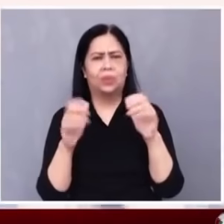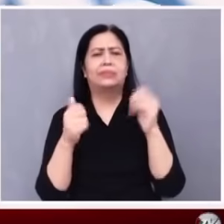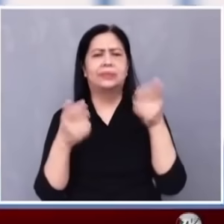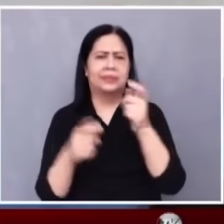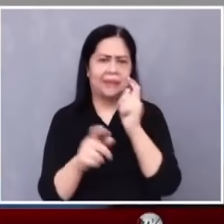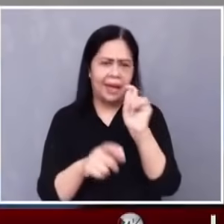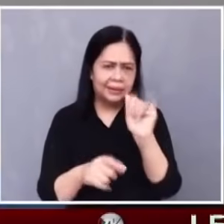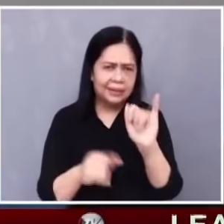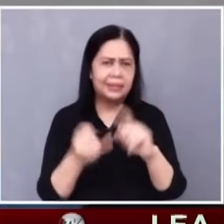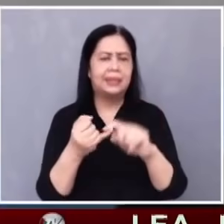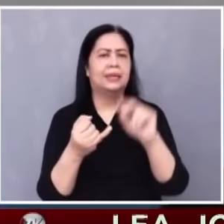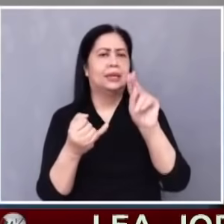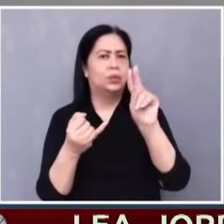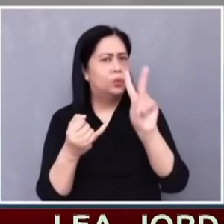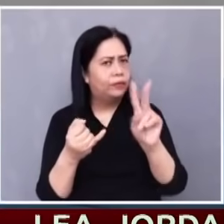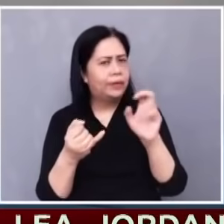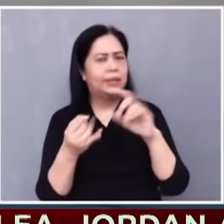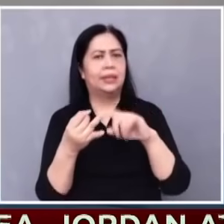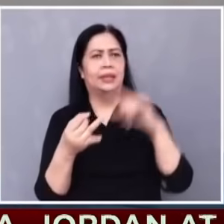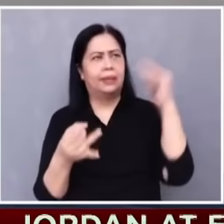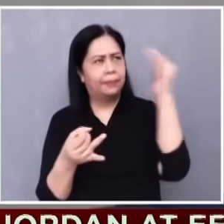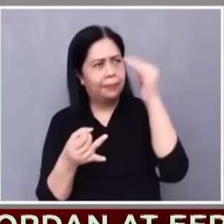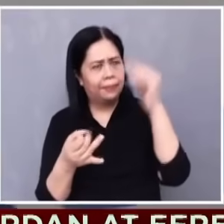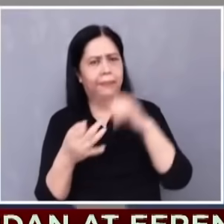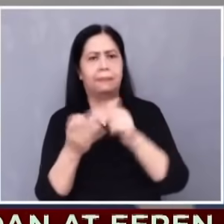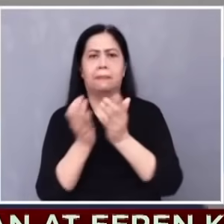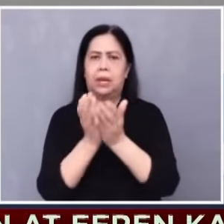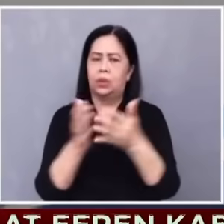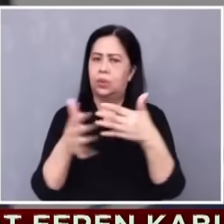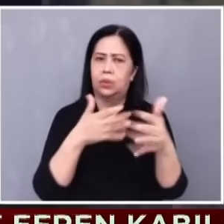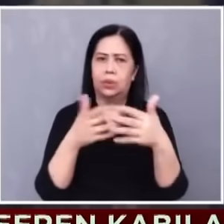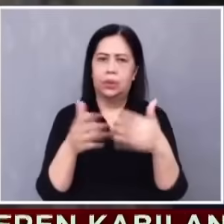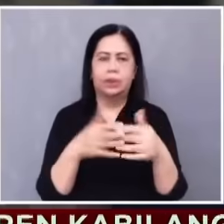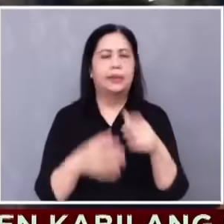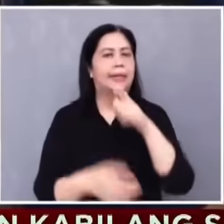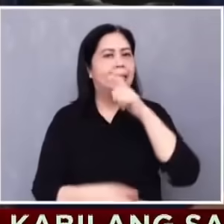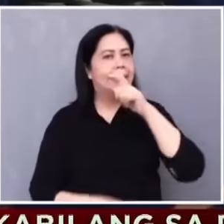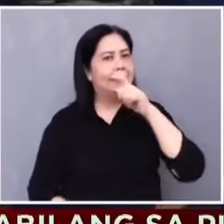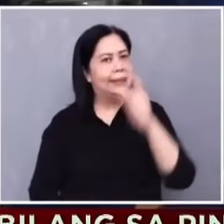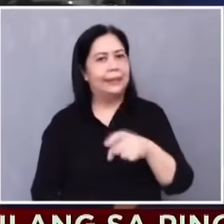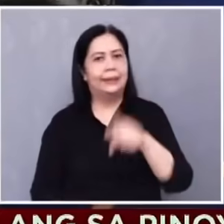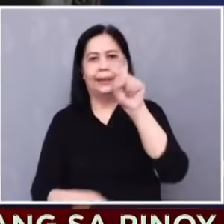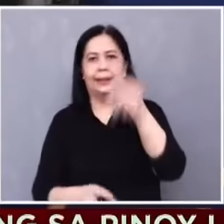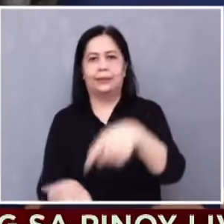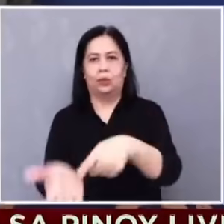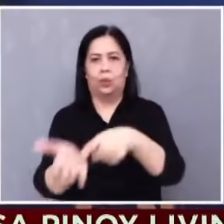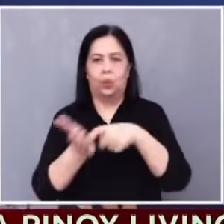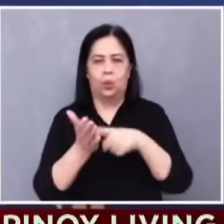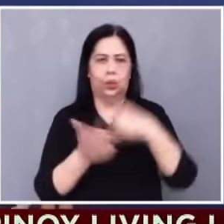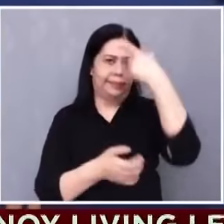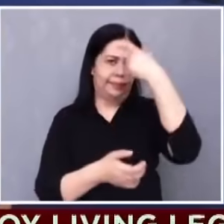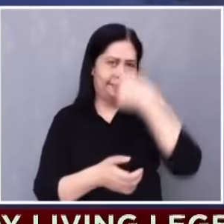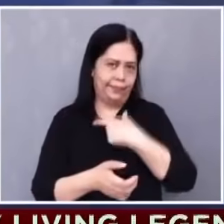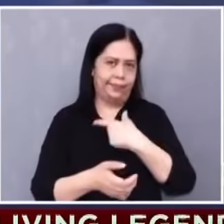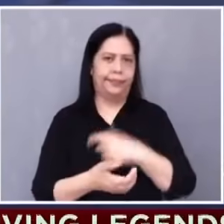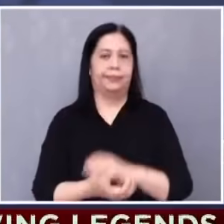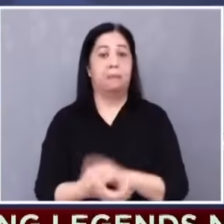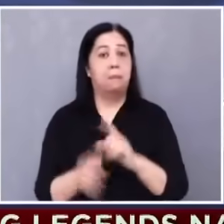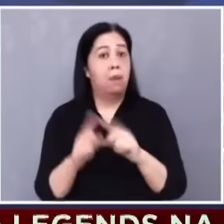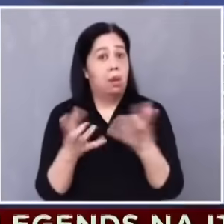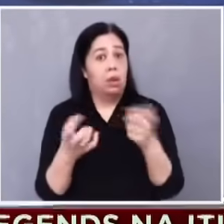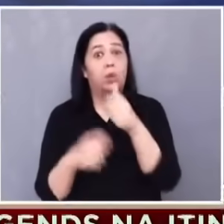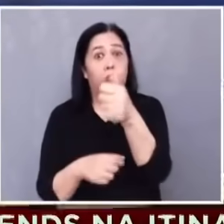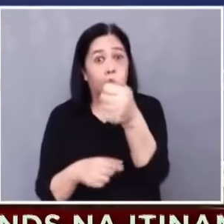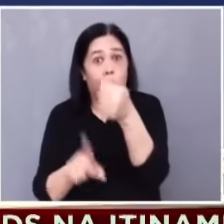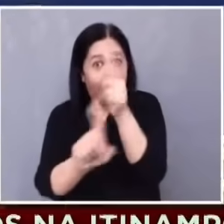UV Express man yan, aeroplano man yan, barko man yan, hindi na mandatory ang pagsusuot ng face shield. Pero kung gusto mo, ikaw